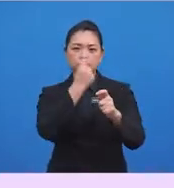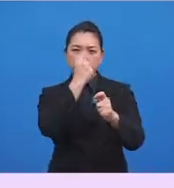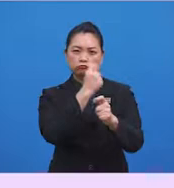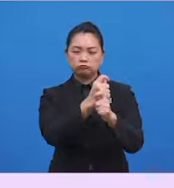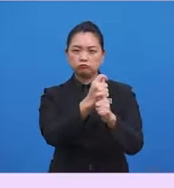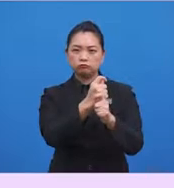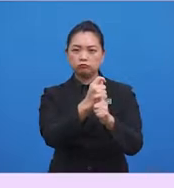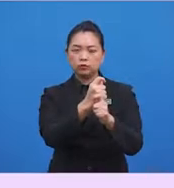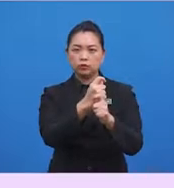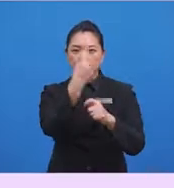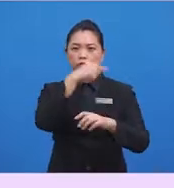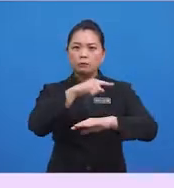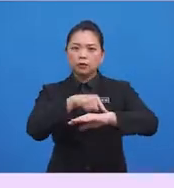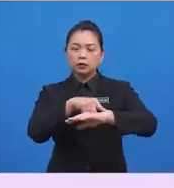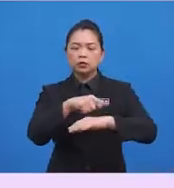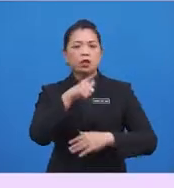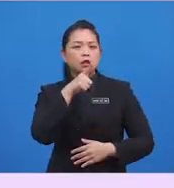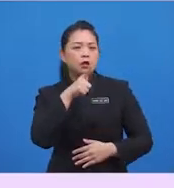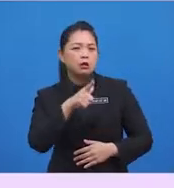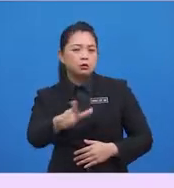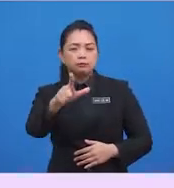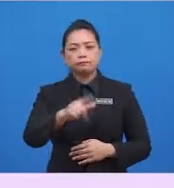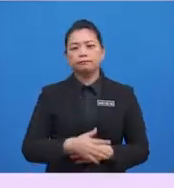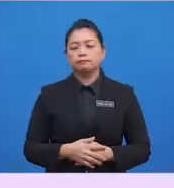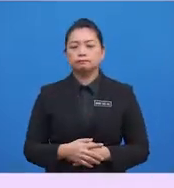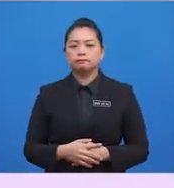dalam tempoh yang sangat panjang.